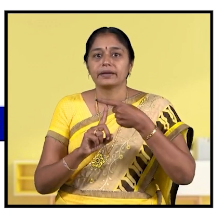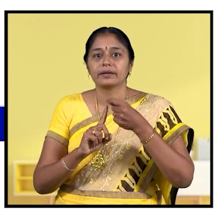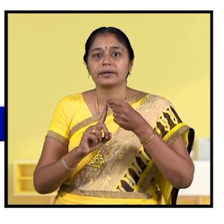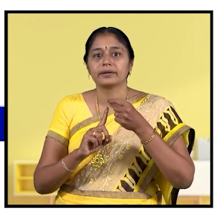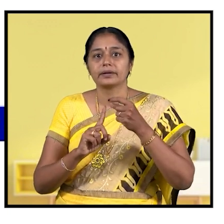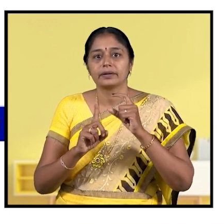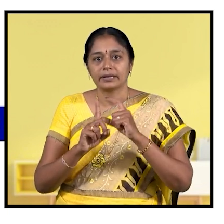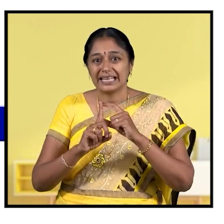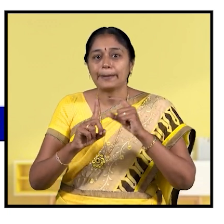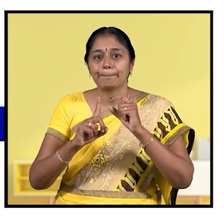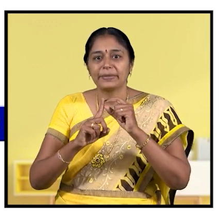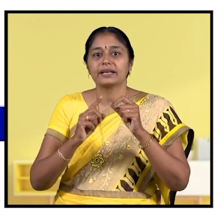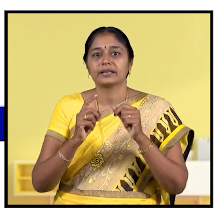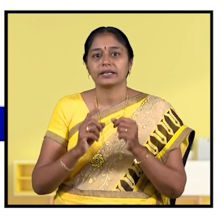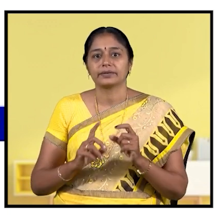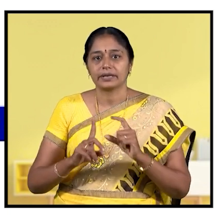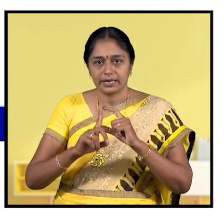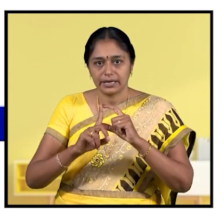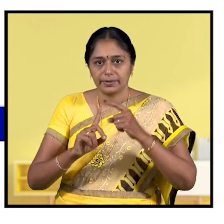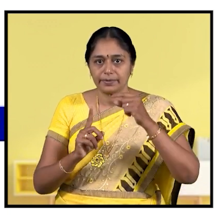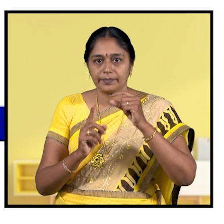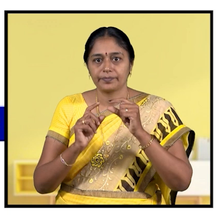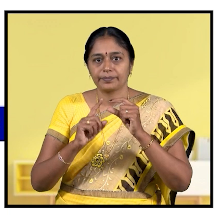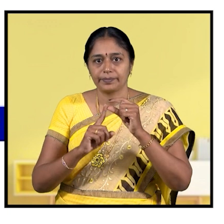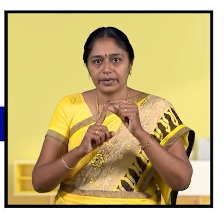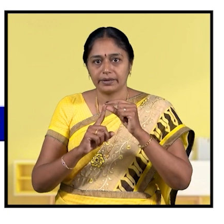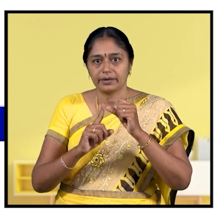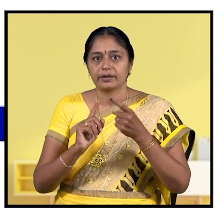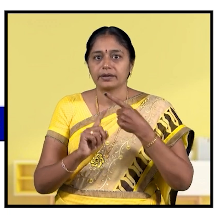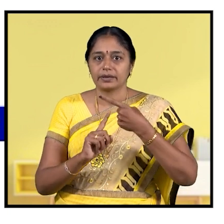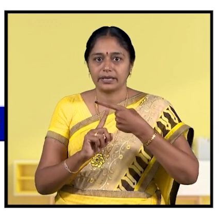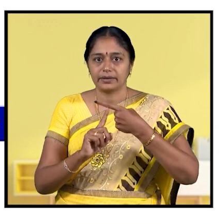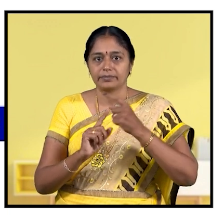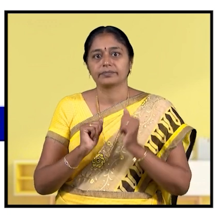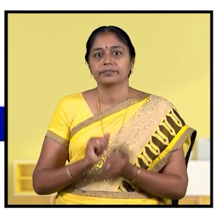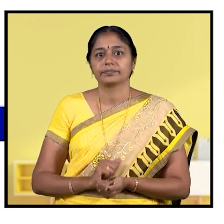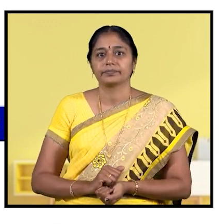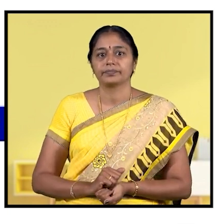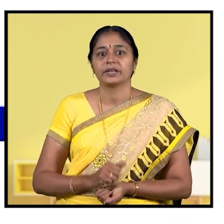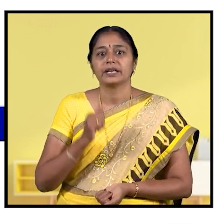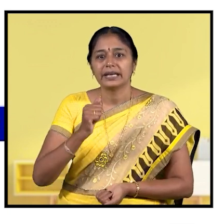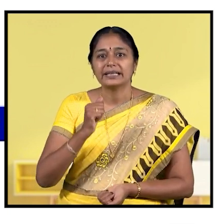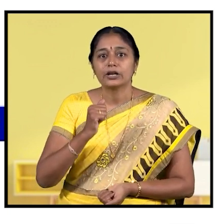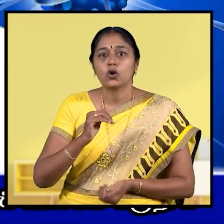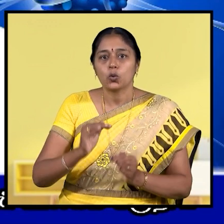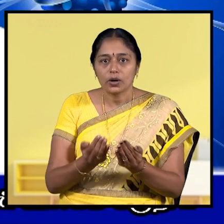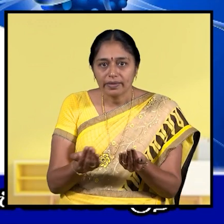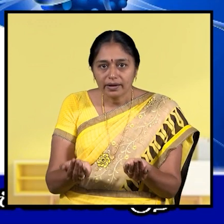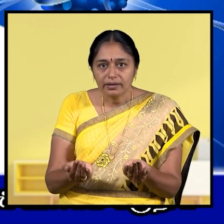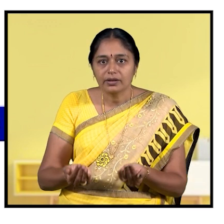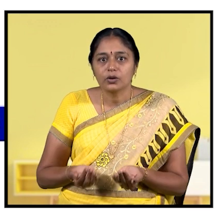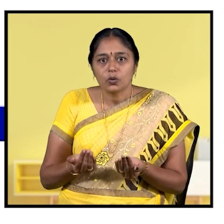மருந்தாக, இது ஒரு கூட்டு தடுப்பு மருந்து கூட நம்ம சொல்லலாம். டிப்தீரியா, பெடோசிஸ் மற்றும் டெட்டனஸ் போன்ற நோய்களை தடுக்க இந்த மருந்து நம்ம வந்து குழந்தைகளுக்கு அளிக்க